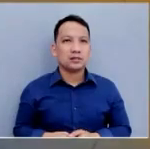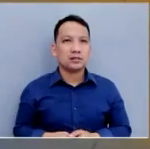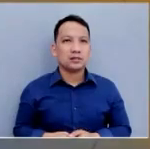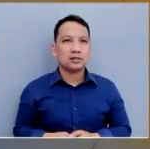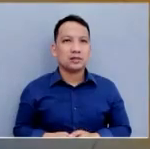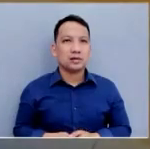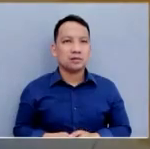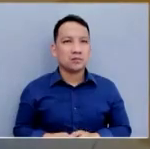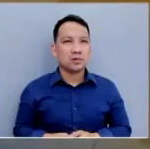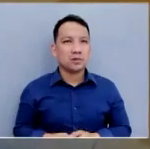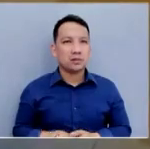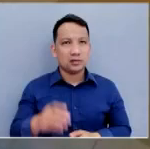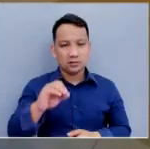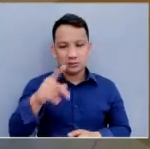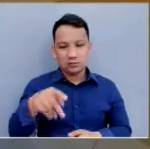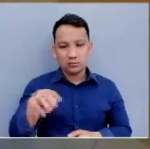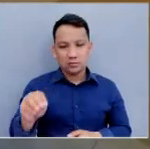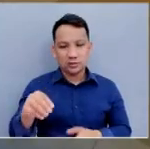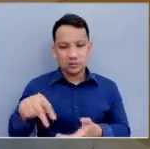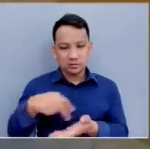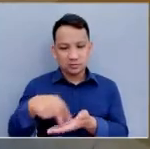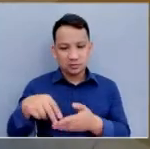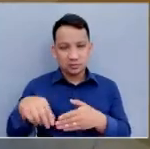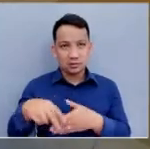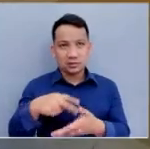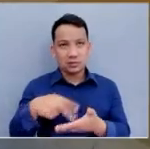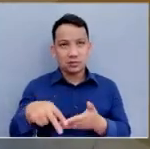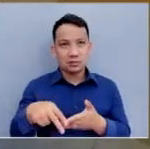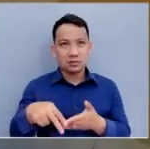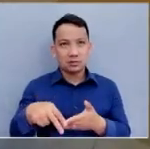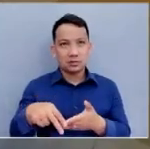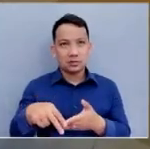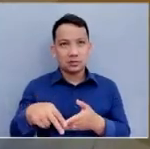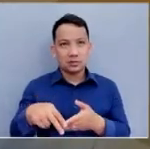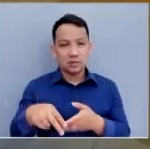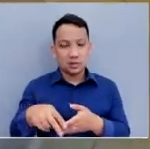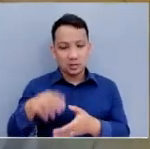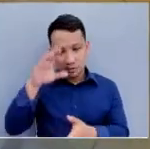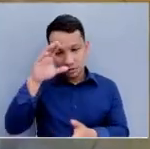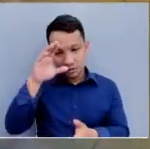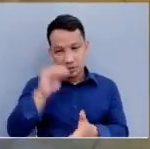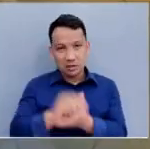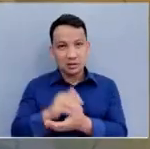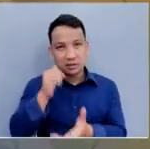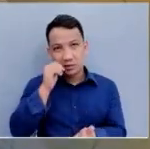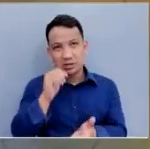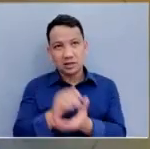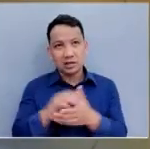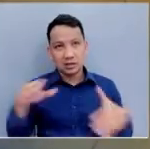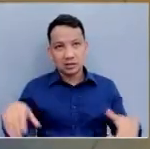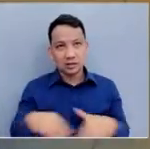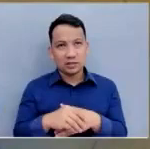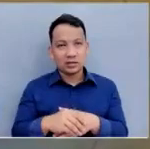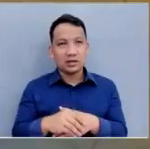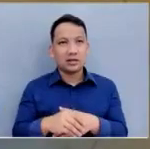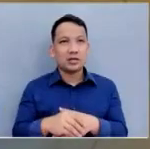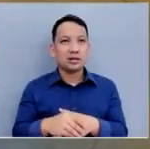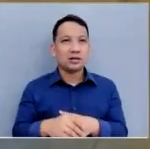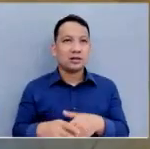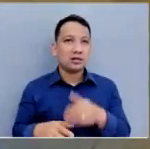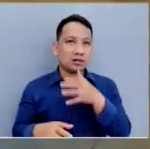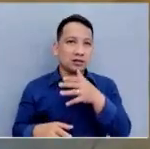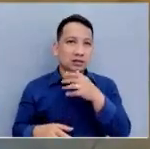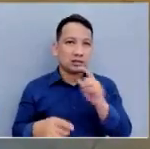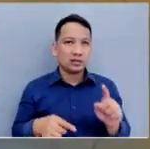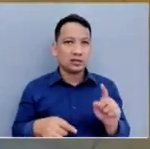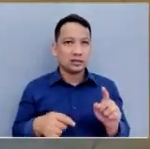Bida ang OPM sa first dance ni Arjo at Maine bilang husband and wife. Naging emosyonal din ang ina ni Arjo na